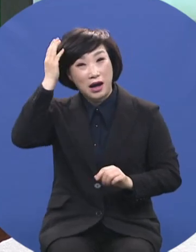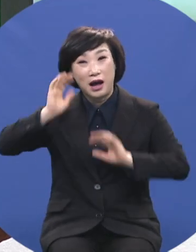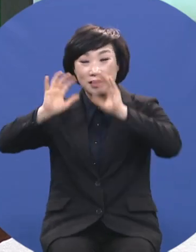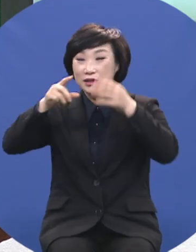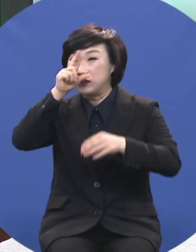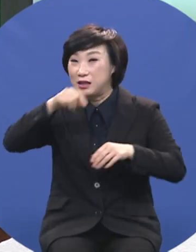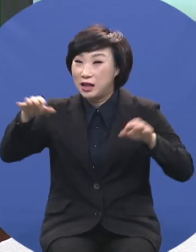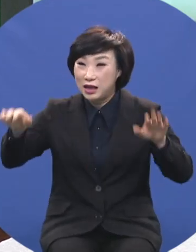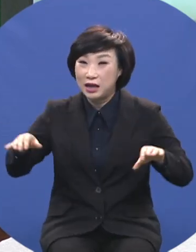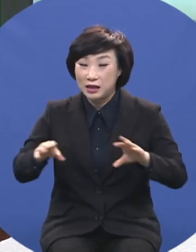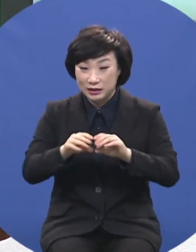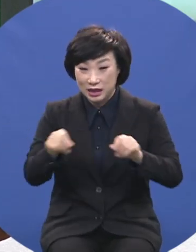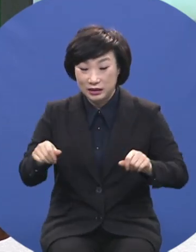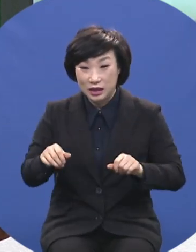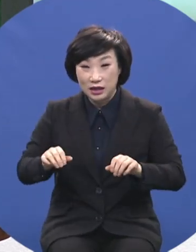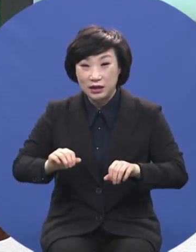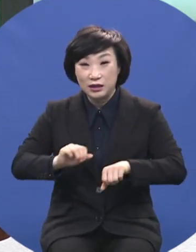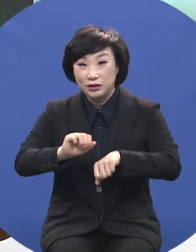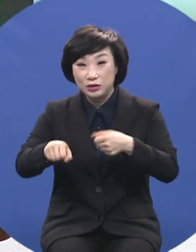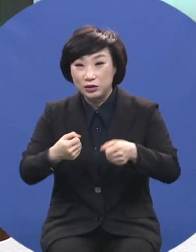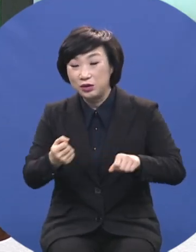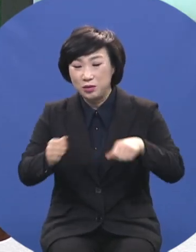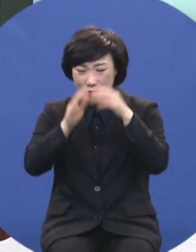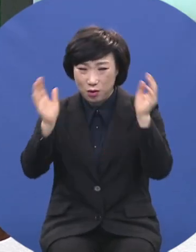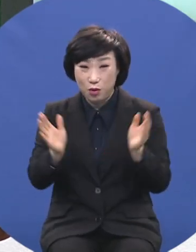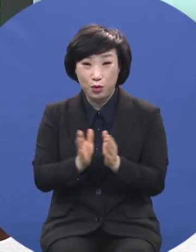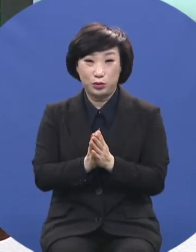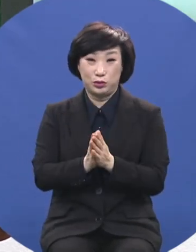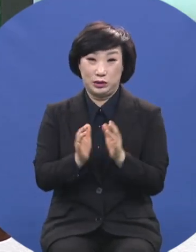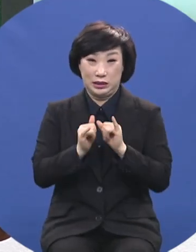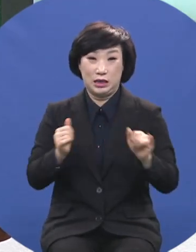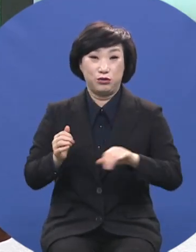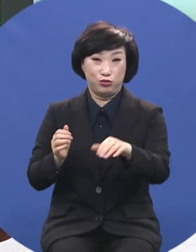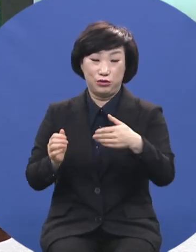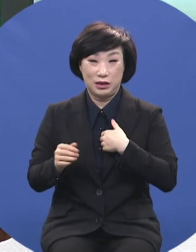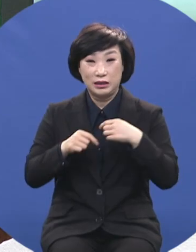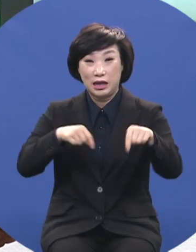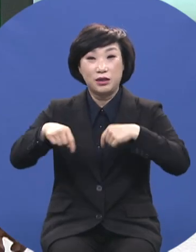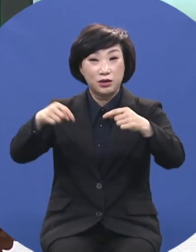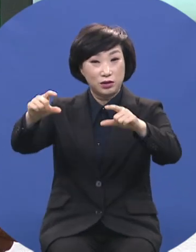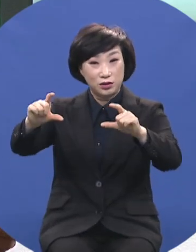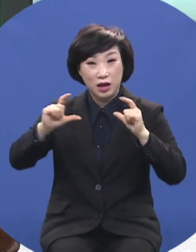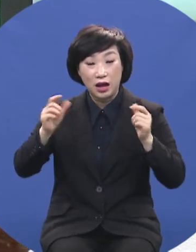움직이는 모든 생물도 네가 다스려라.